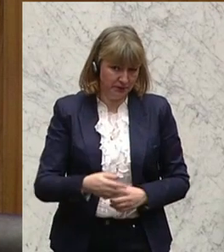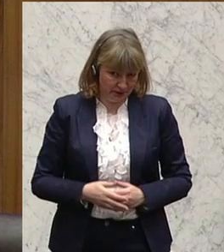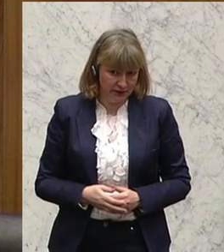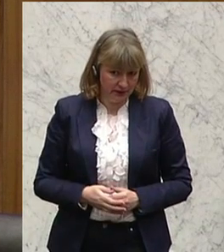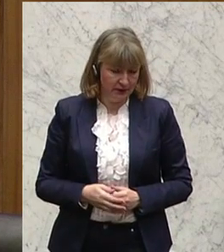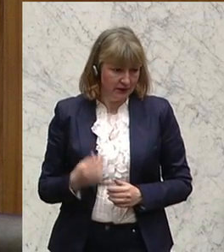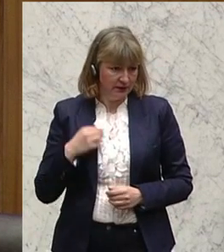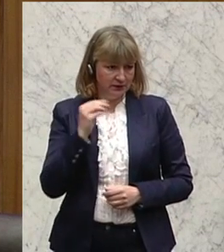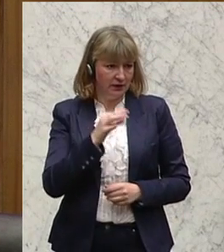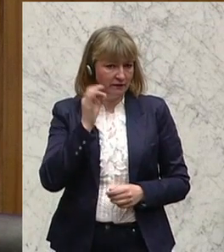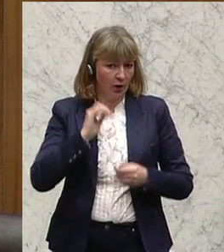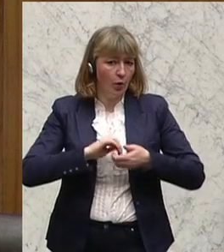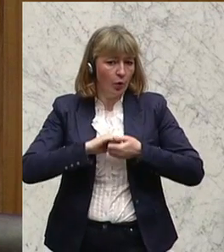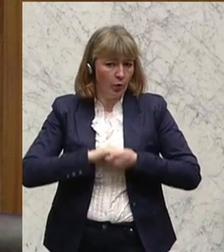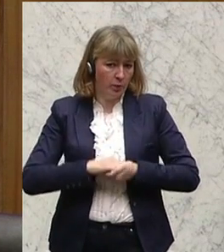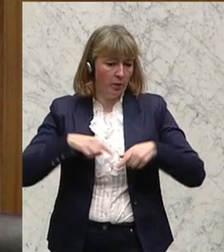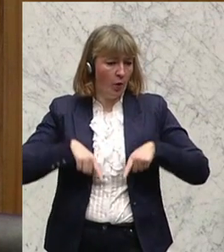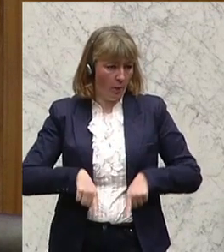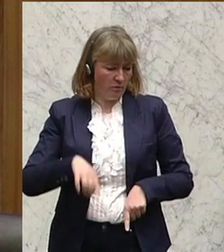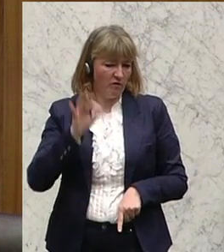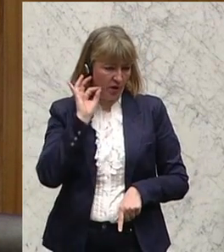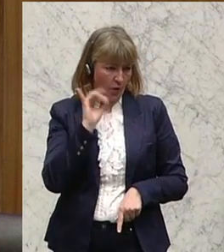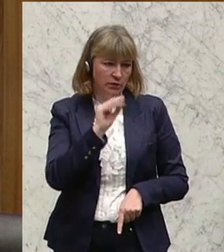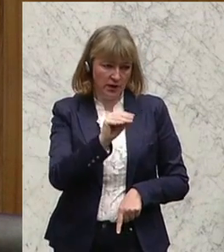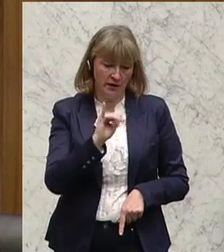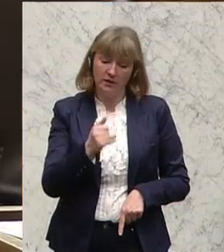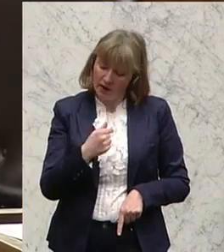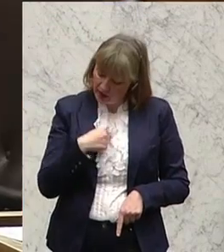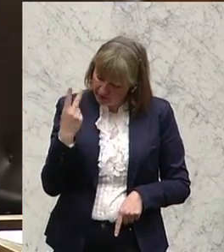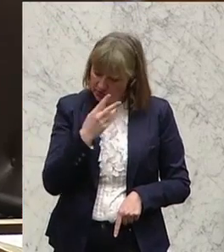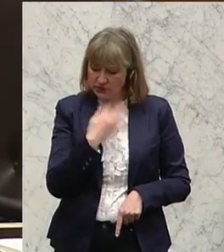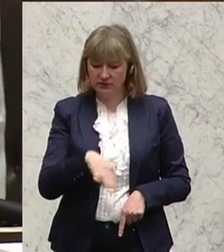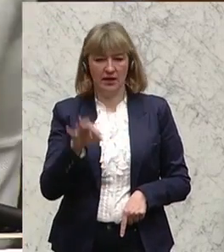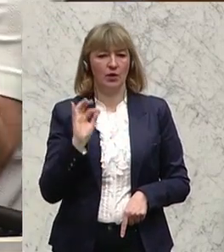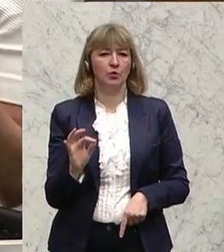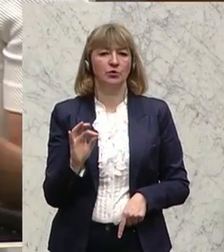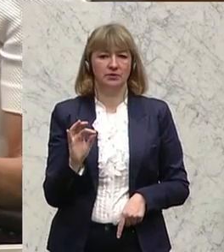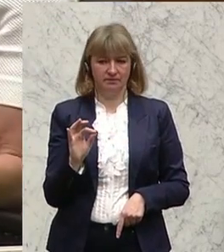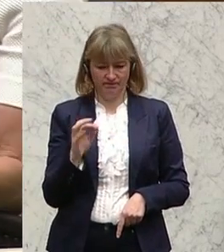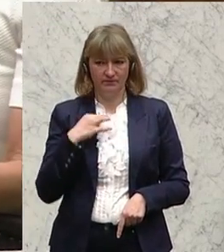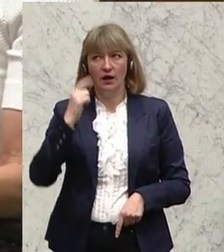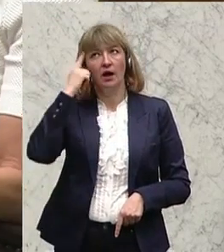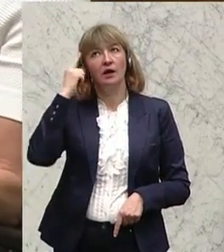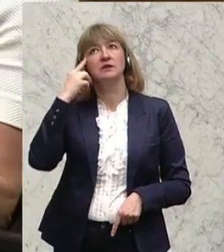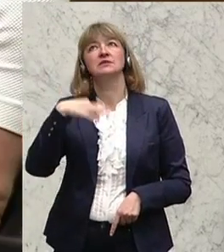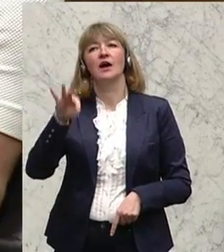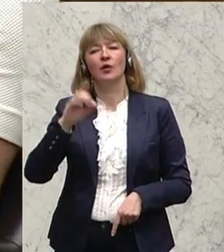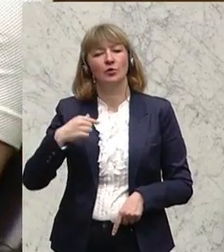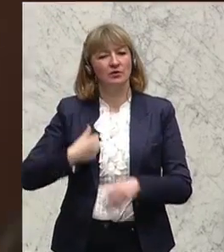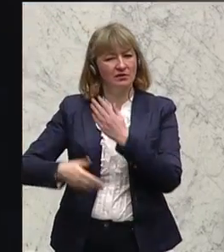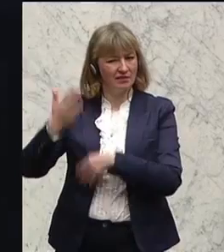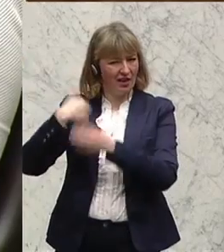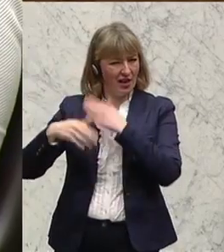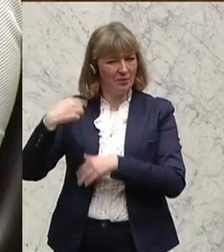Frau Klubobfrau schon sagen, ja, ich verstehe das sehr gut. Ich erinnere mich sehr gut daran, dass ich seinerzeit, als